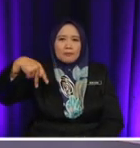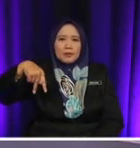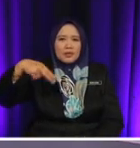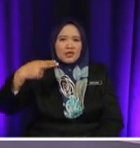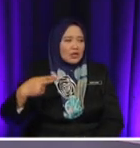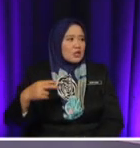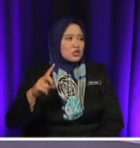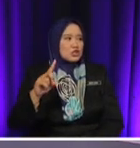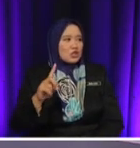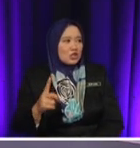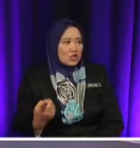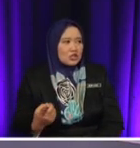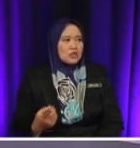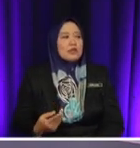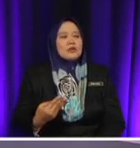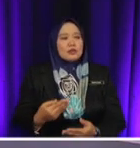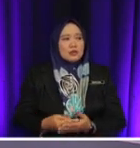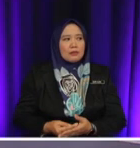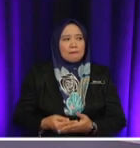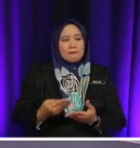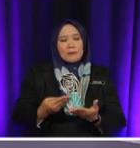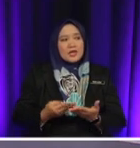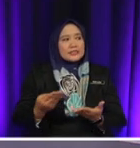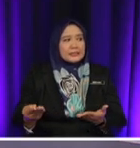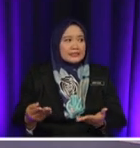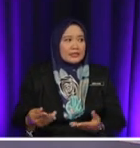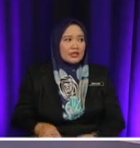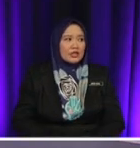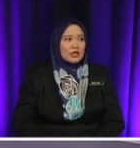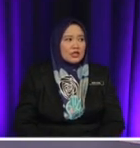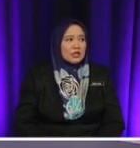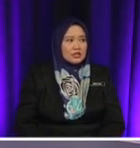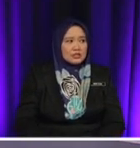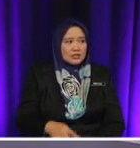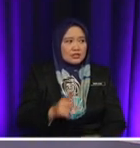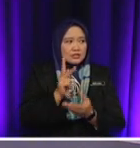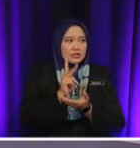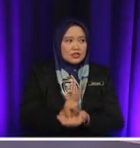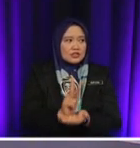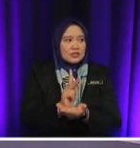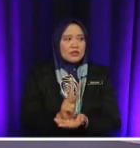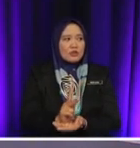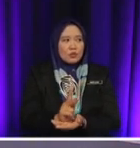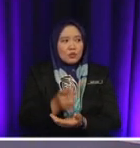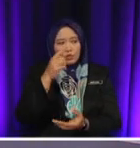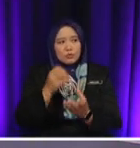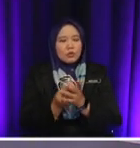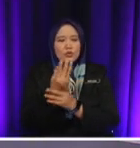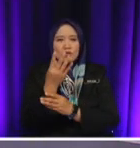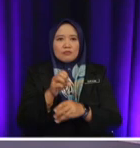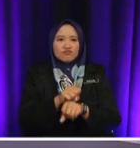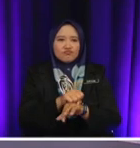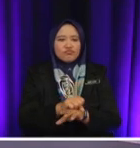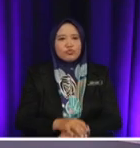mikroorganisma so hipotesis jadi merujuk kepada hipotesis khusus yang diterima di dalam